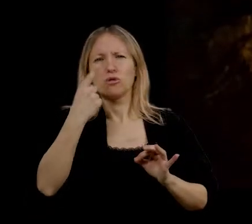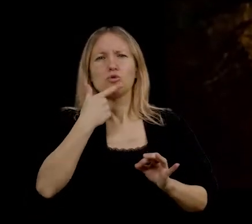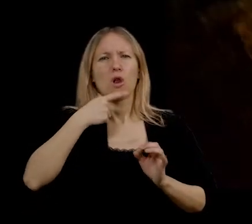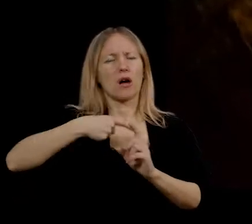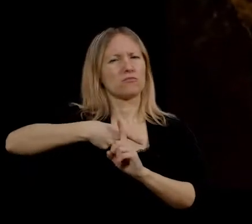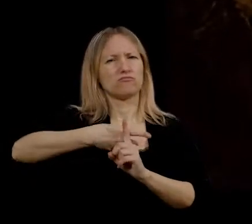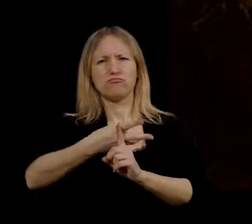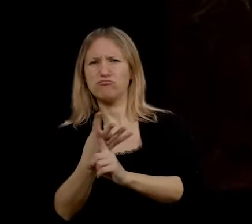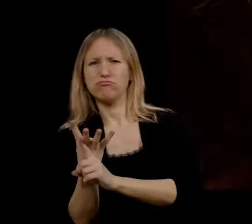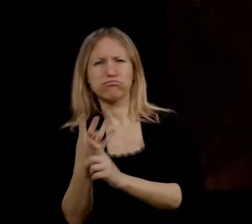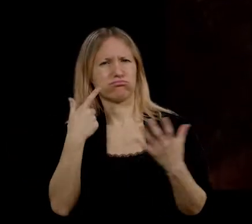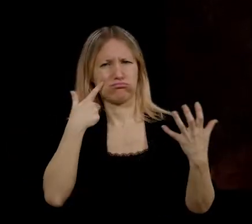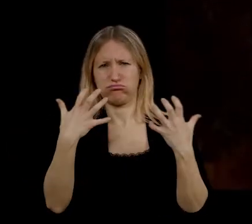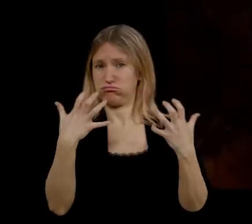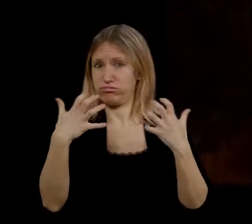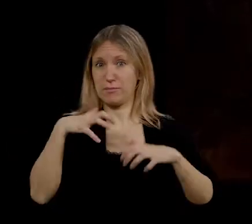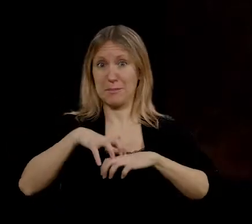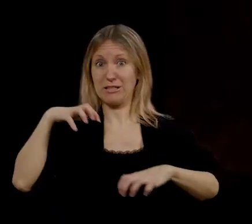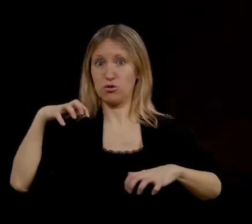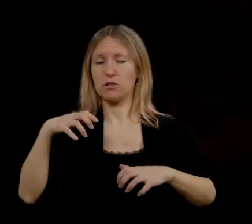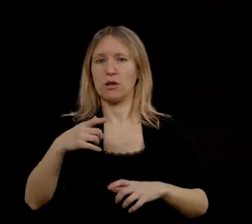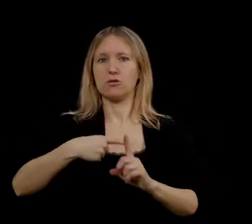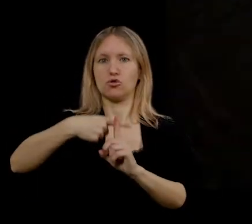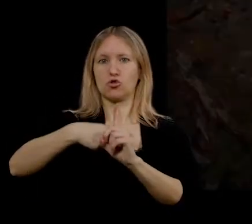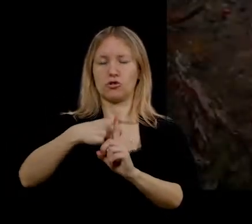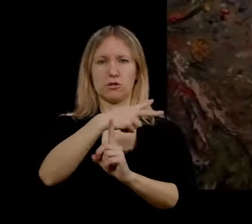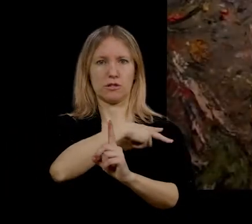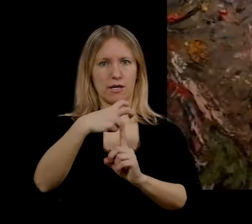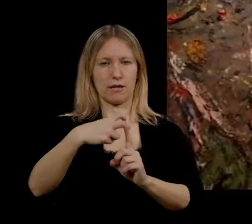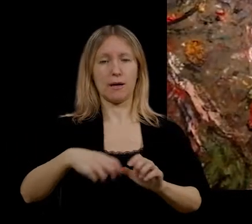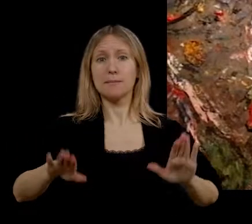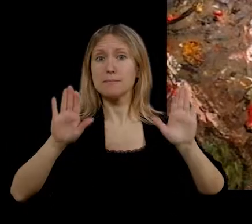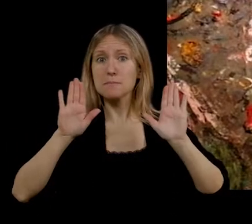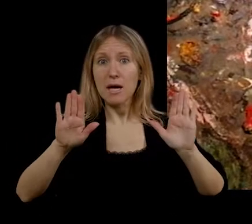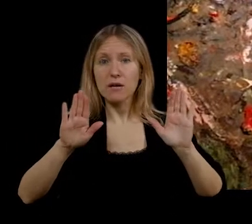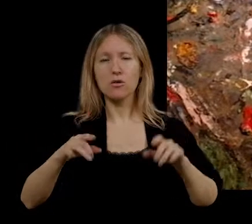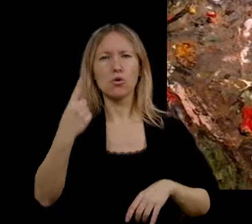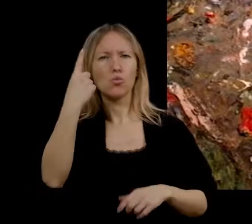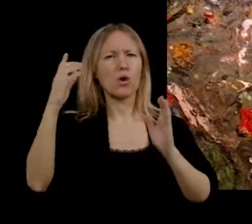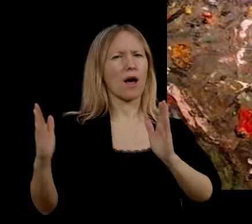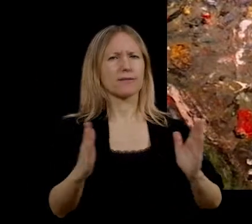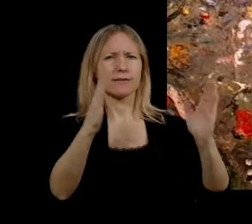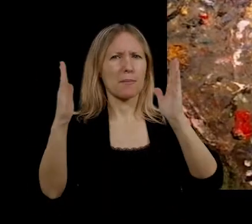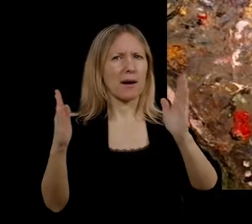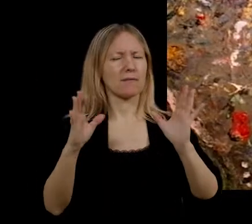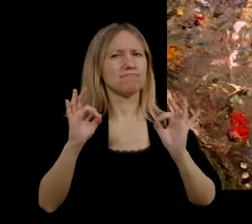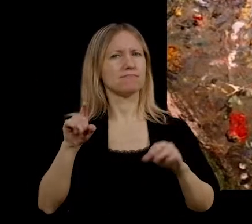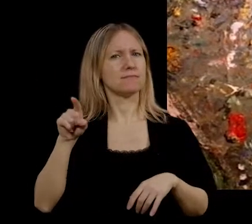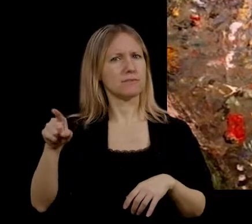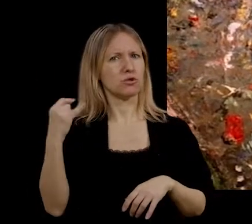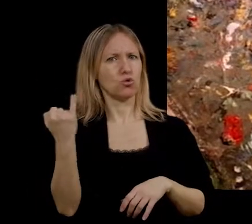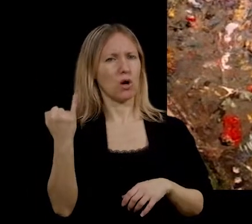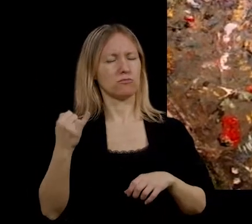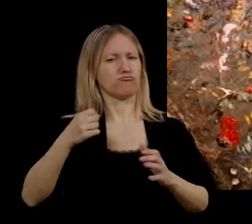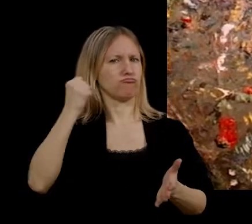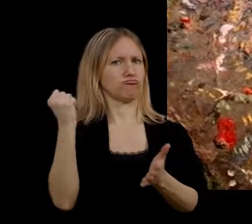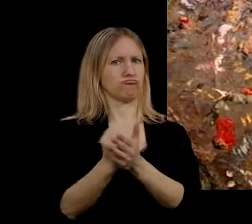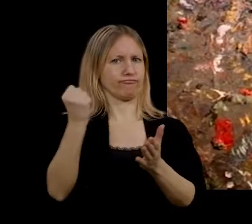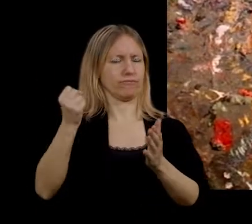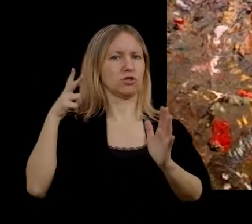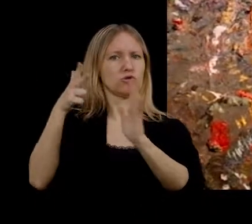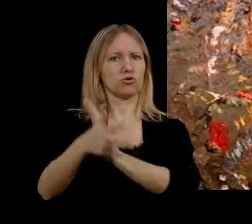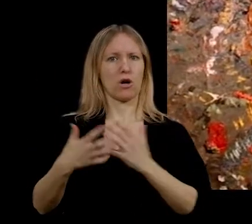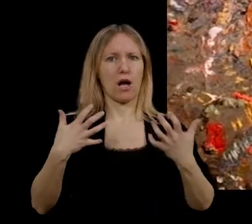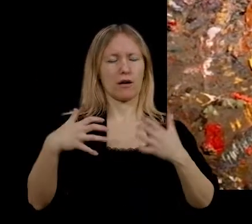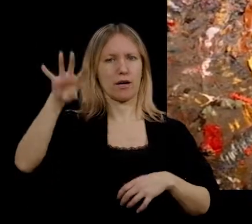amb una paleta cromàtica on hi abunden els tons negres. Però, si existeix una etapa per la qual Abelló s'ha distingit